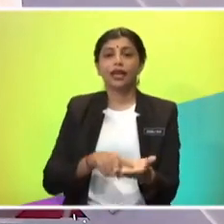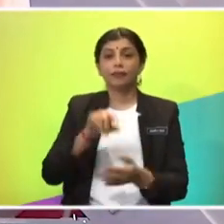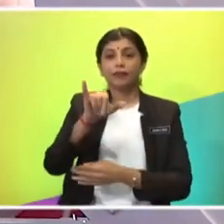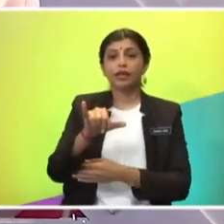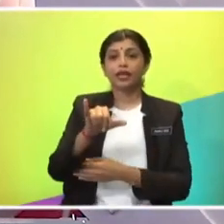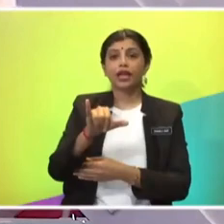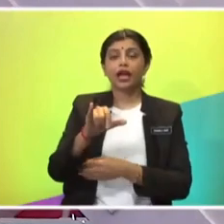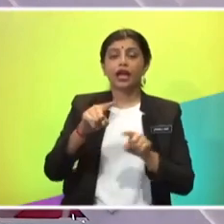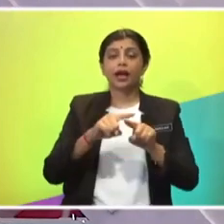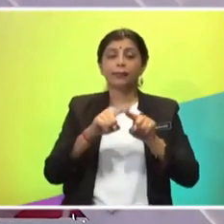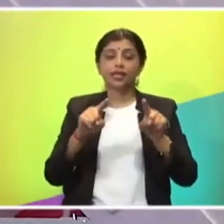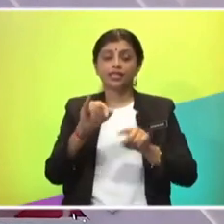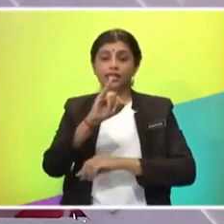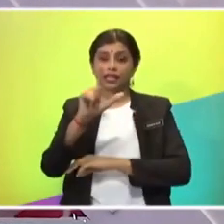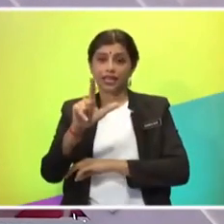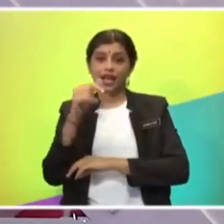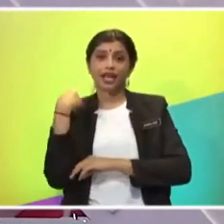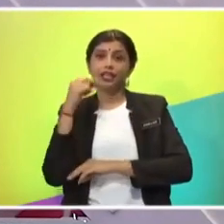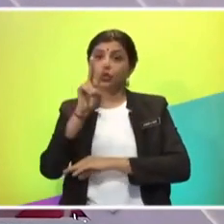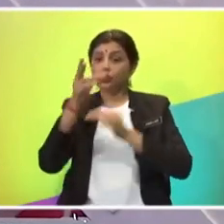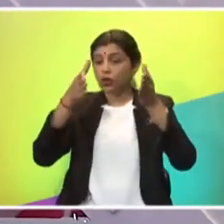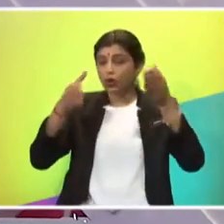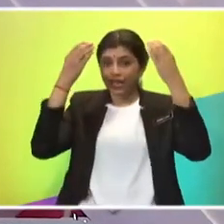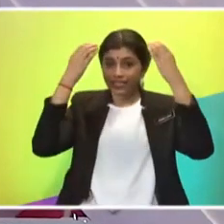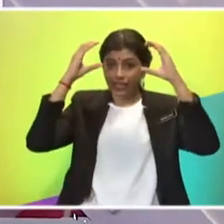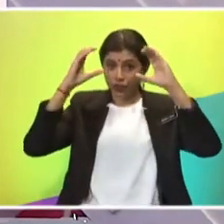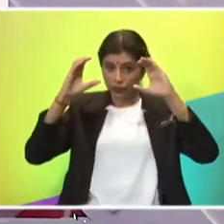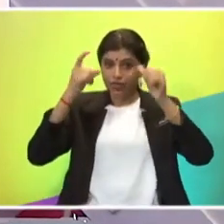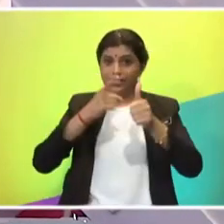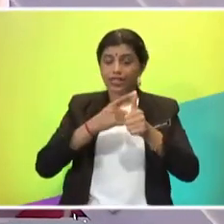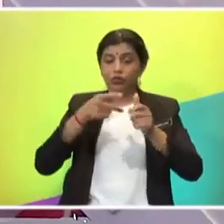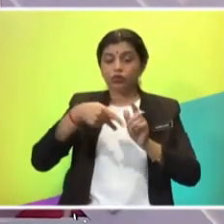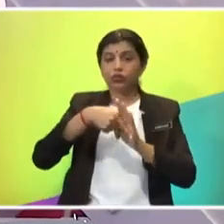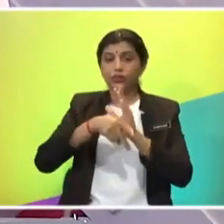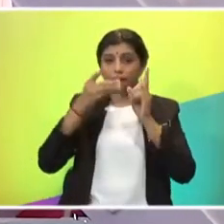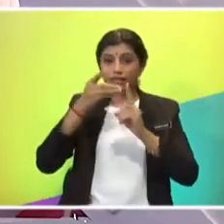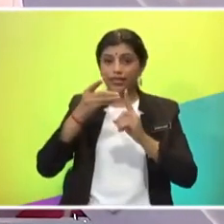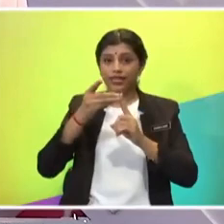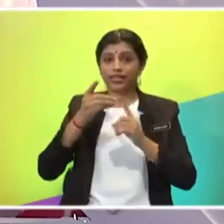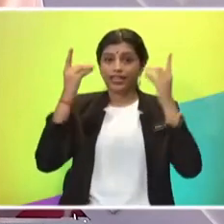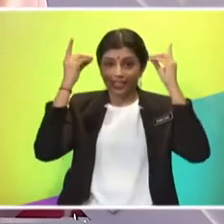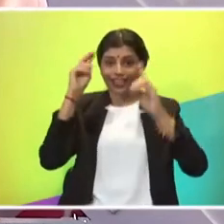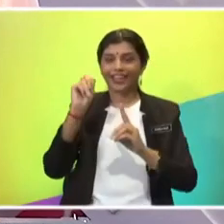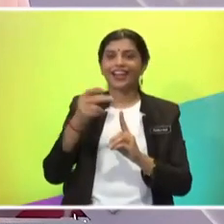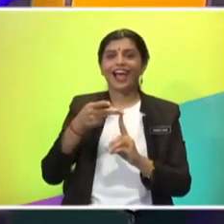guru aliran perdana dan juga kita. Itu je. Okay. Tapi sebenarnya keseluruhannya sama saja dengan